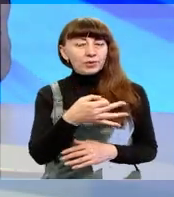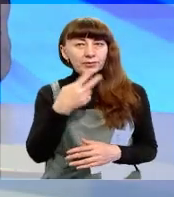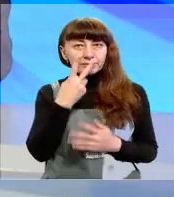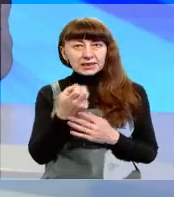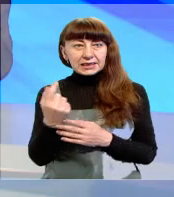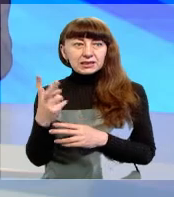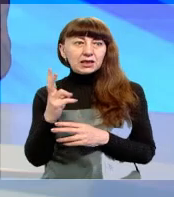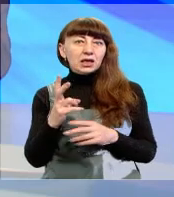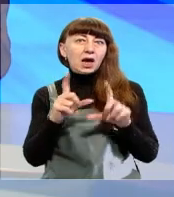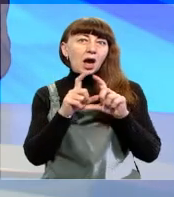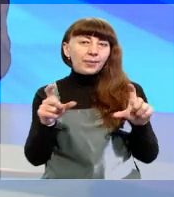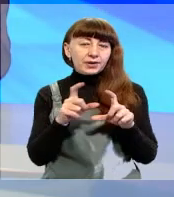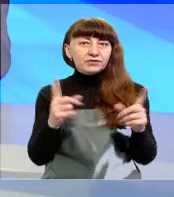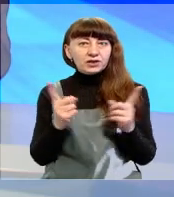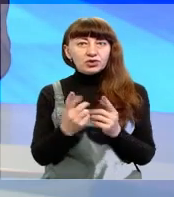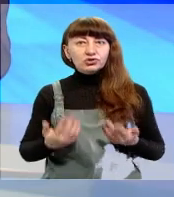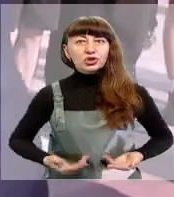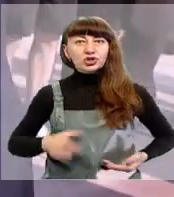нысандарды аралап, тұрғындармен кездесті.